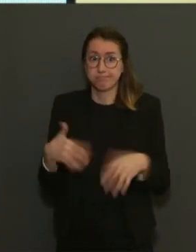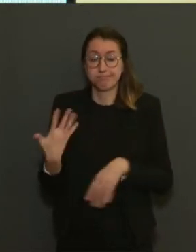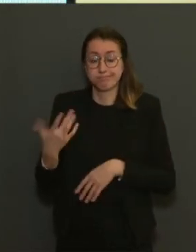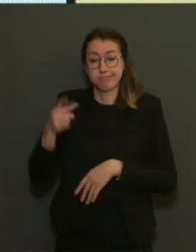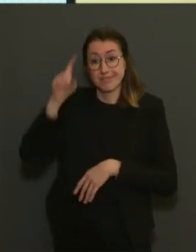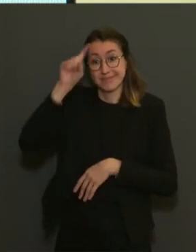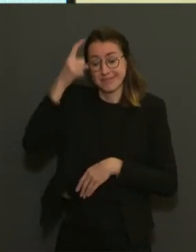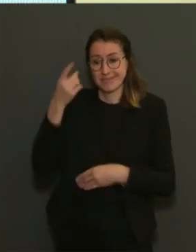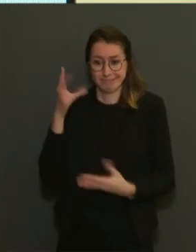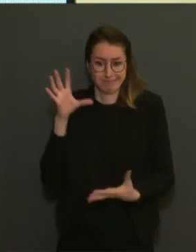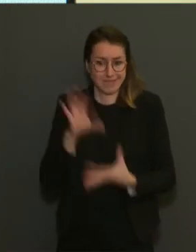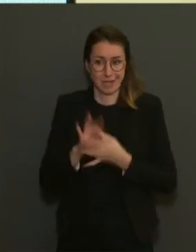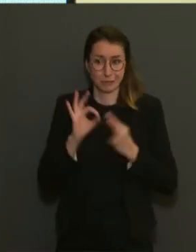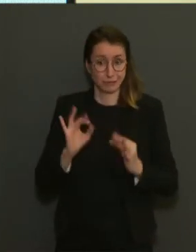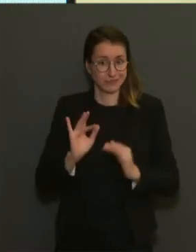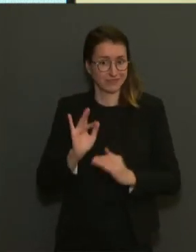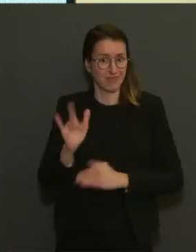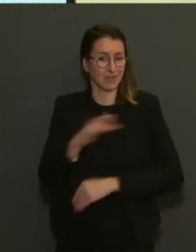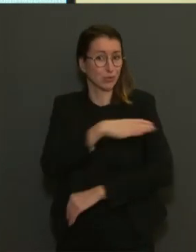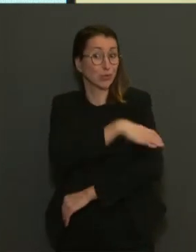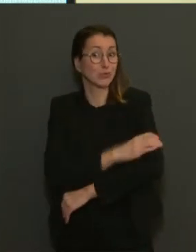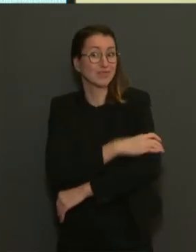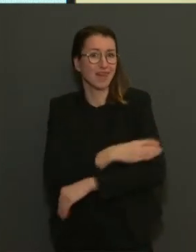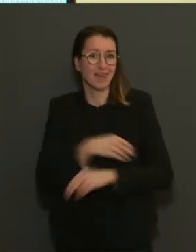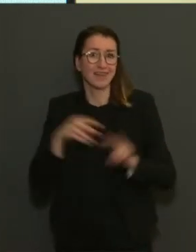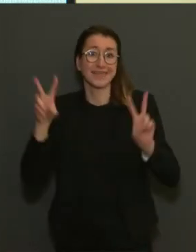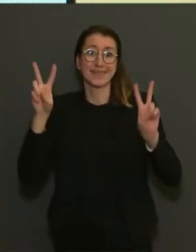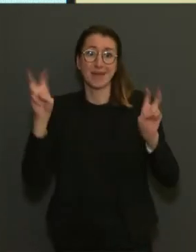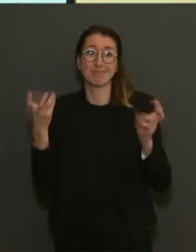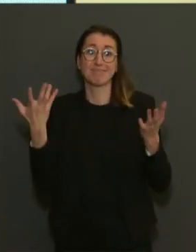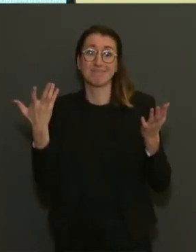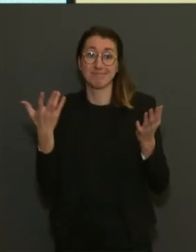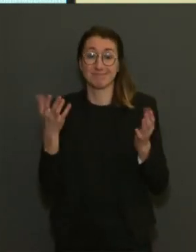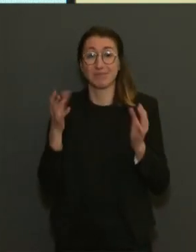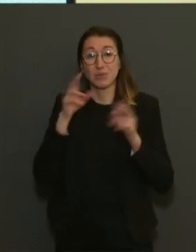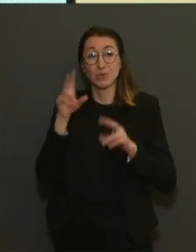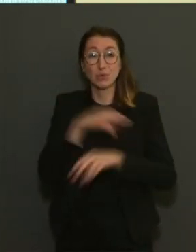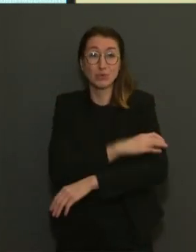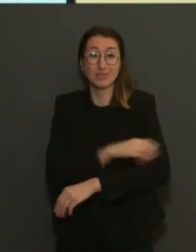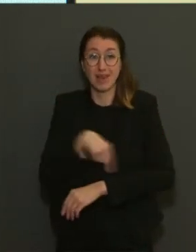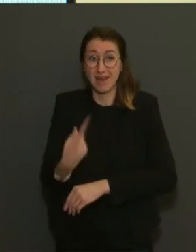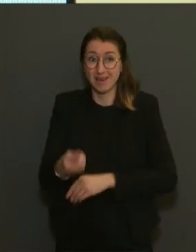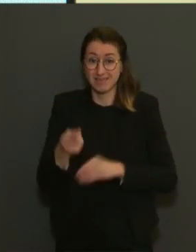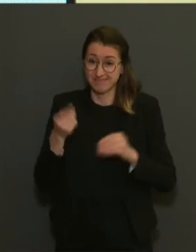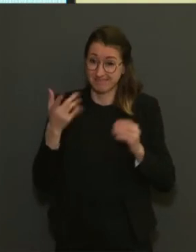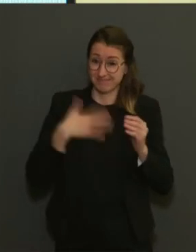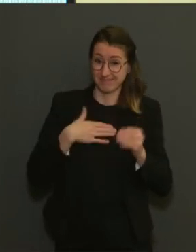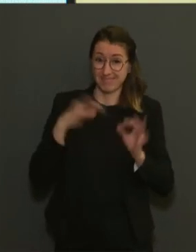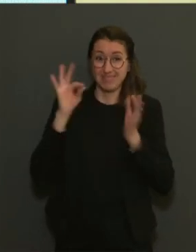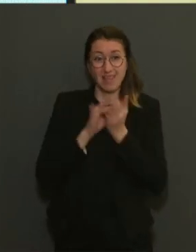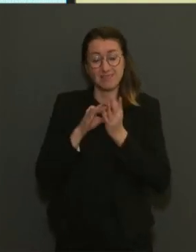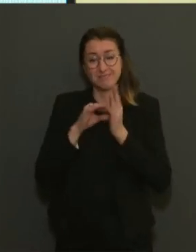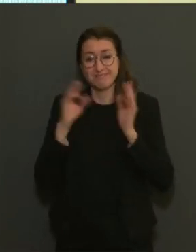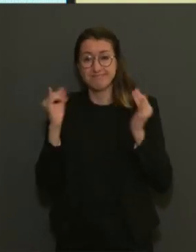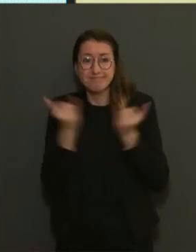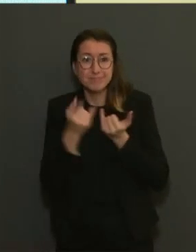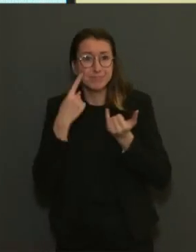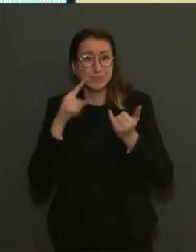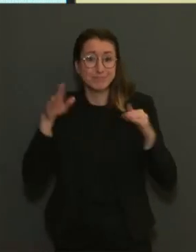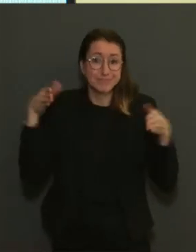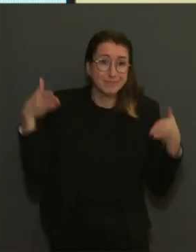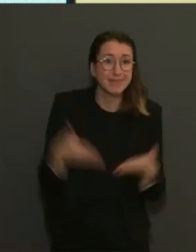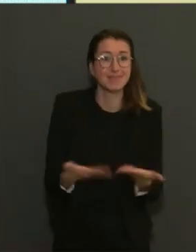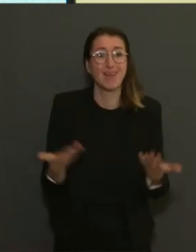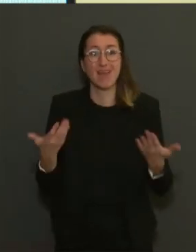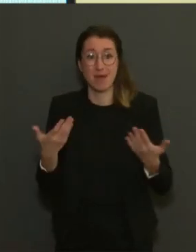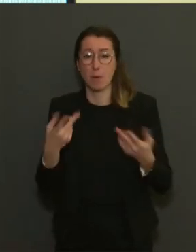La Toussaint qui est effectivement un moment privilégié pour les visites au cimetière qui bien sûr sont permises, bien sûr